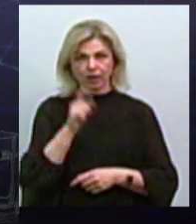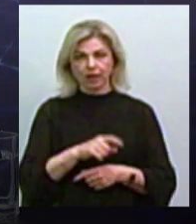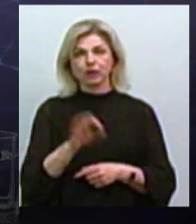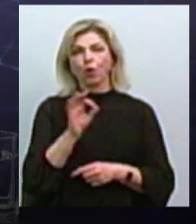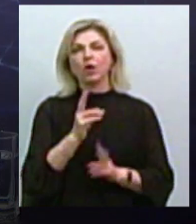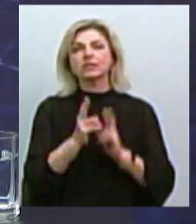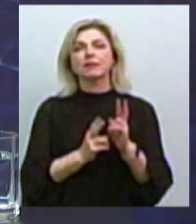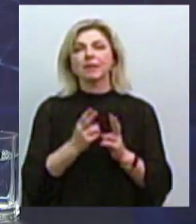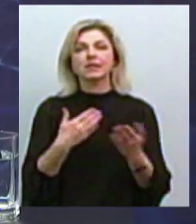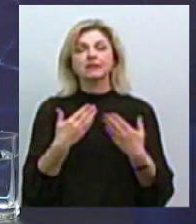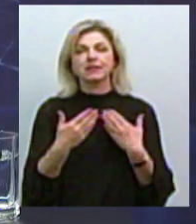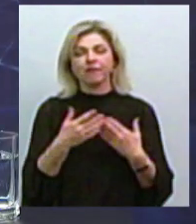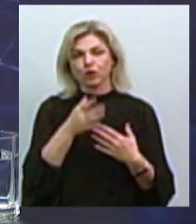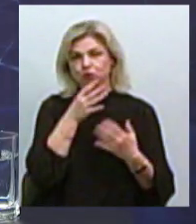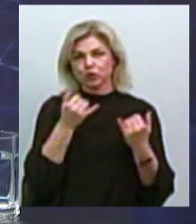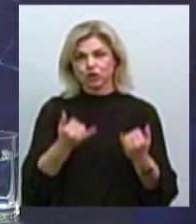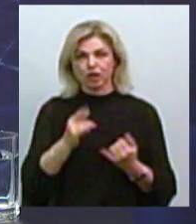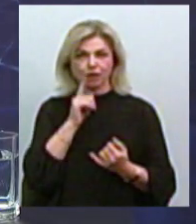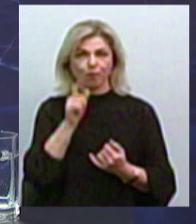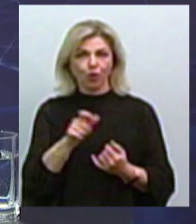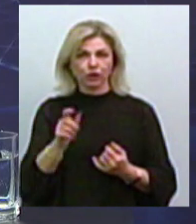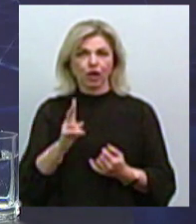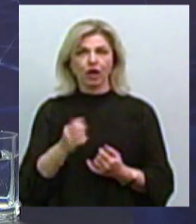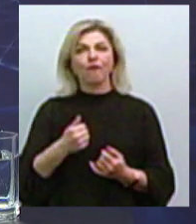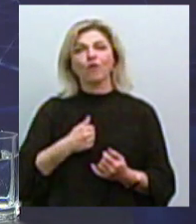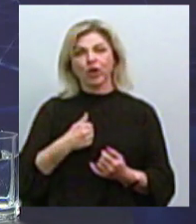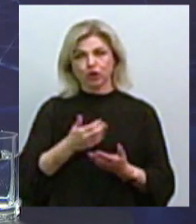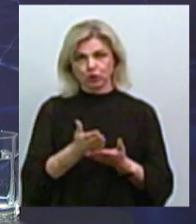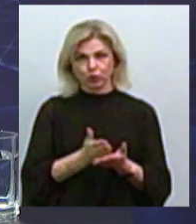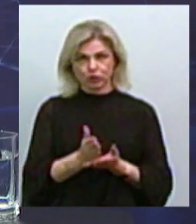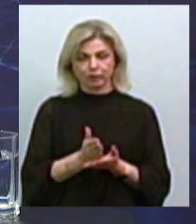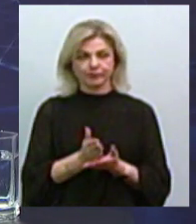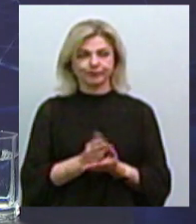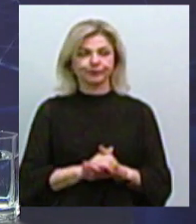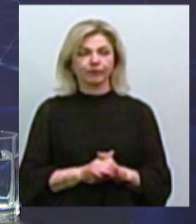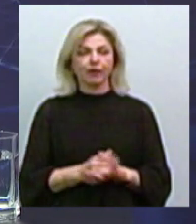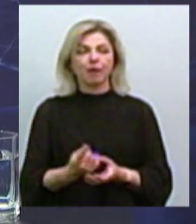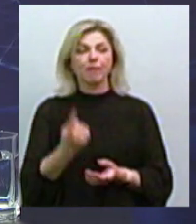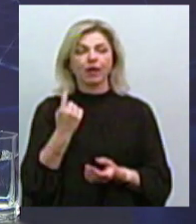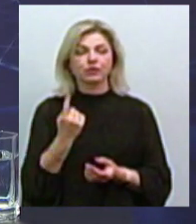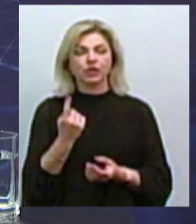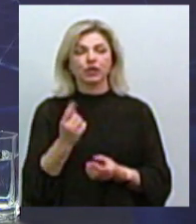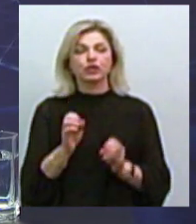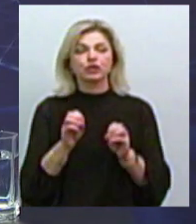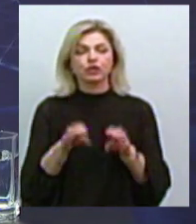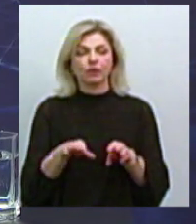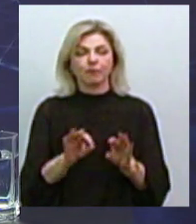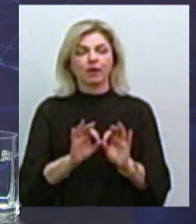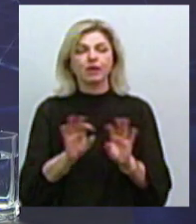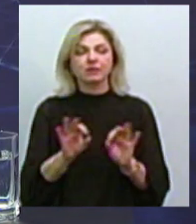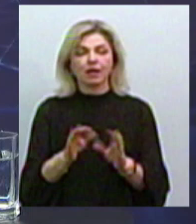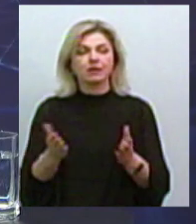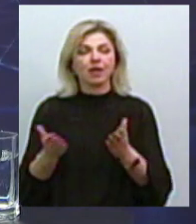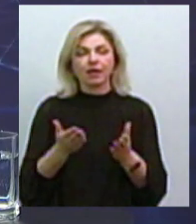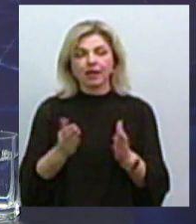зміни ставлення сучасної молоді до строкової військової служби. І перш ніж розповісти саме, які заходи